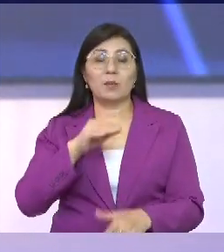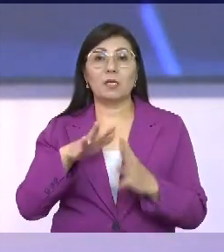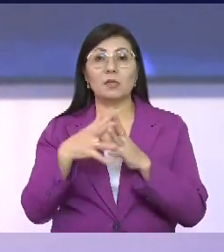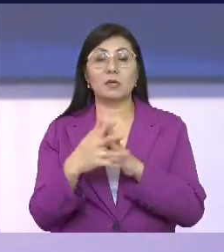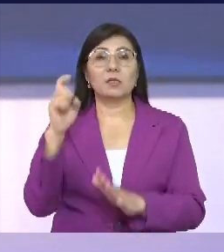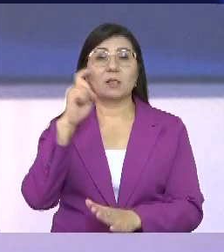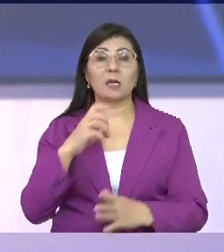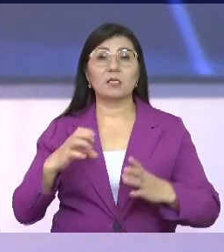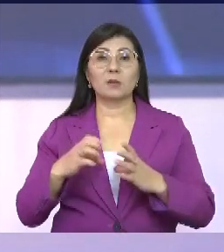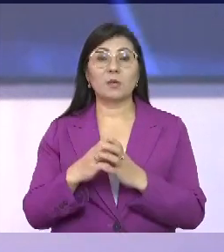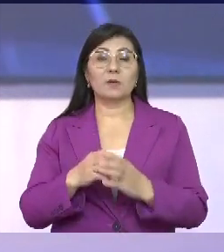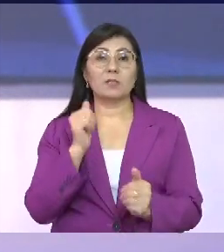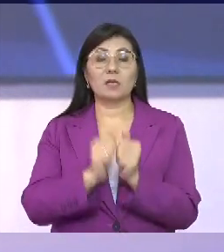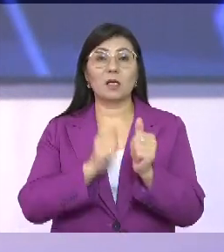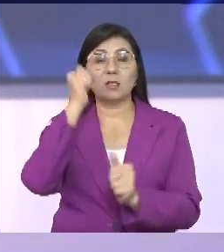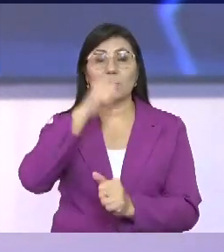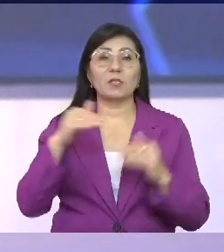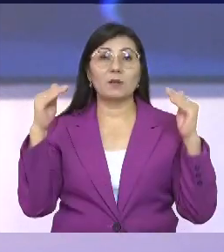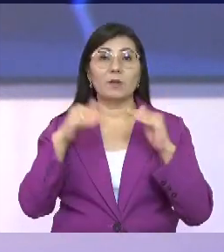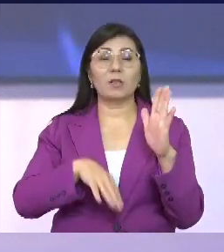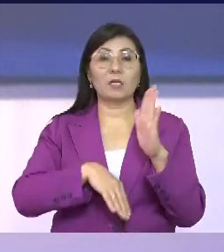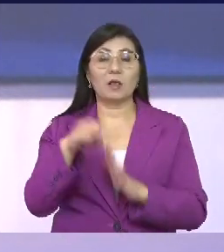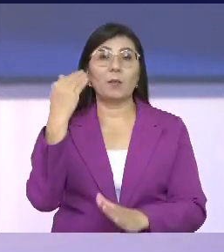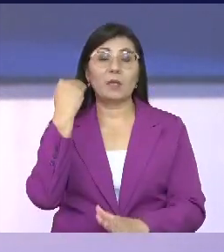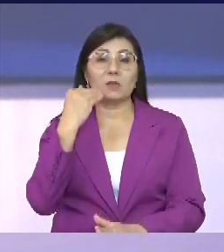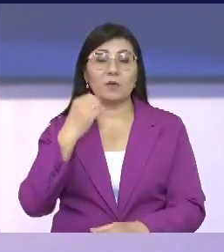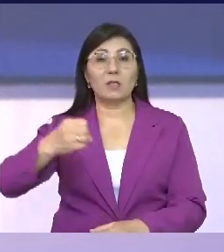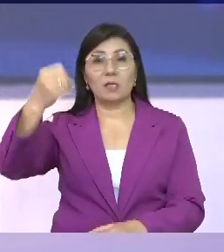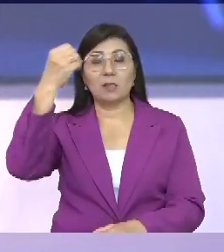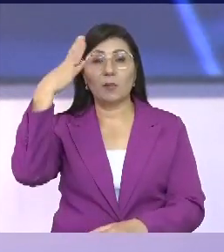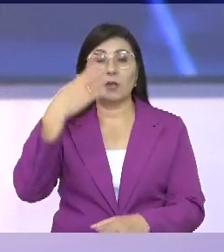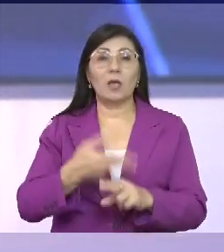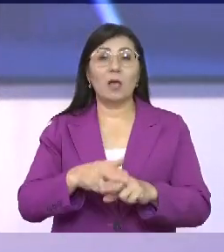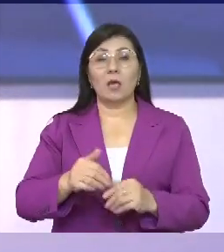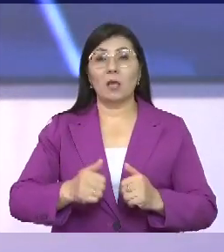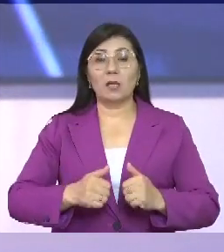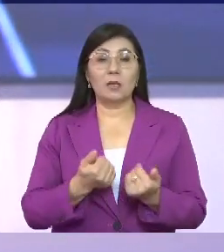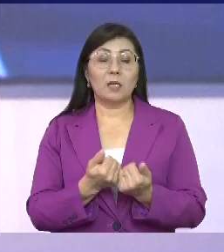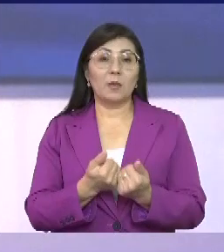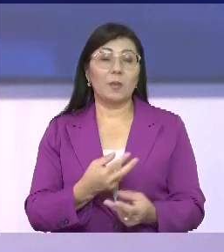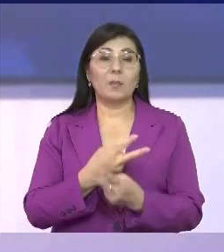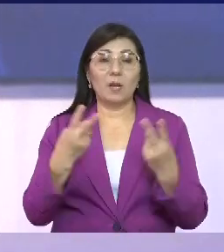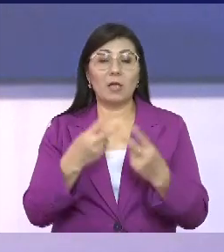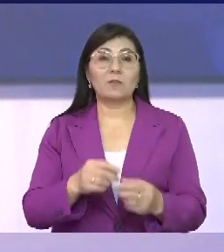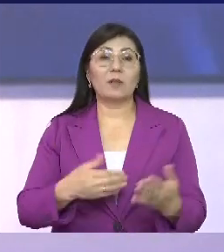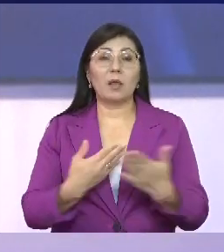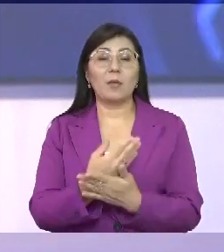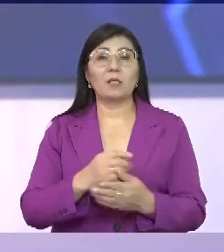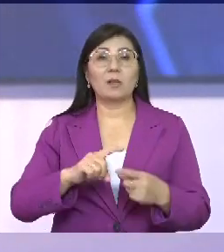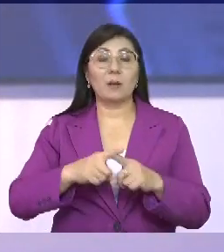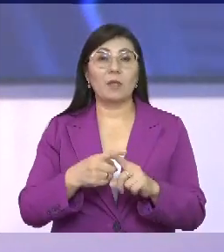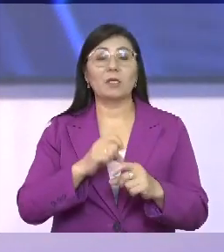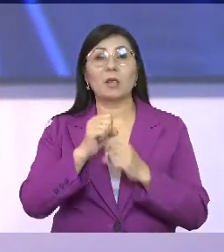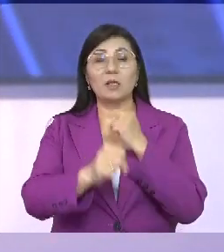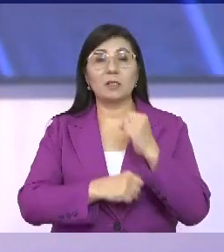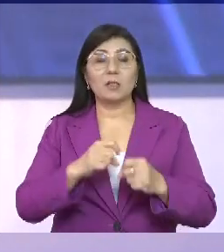сельскохозяйственной отрасли с каждым годом в колледже повышается качество образования этому способствует обновление материально-технической базы